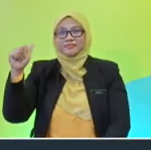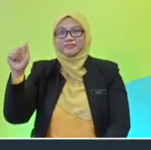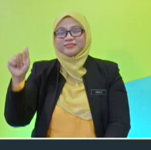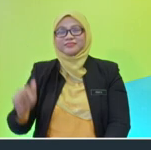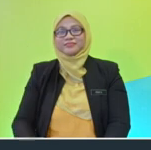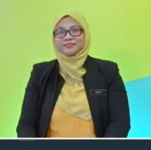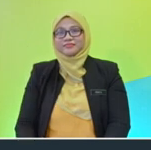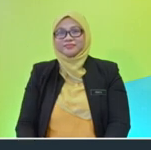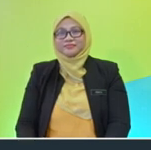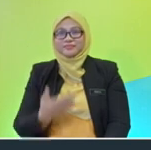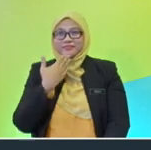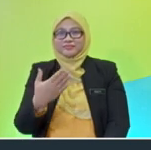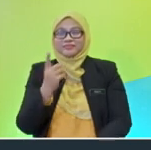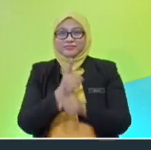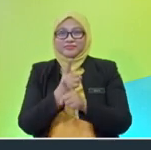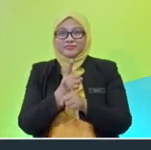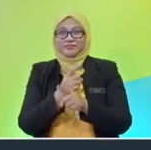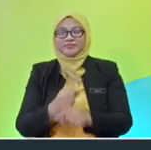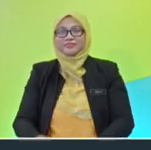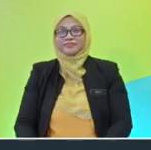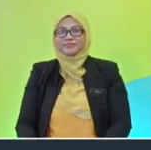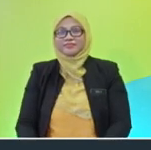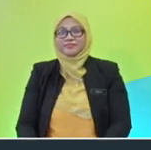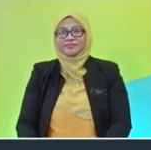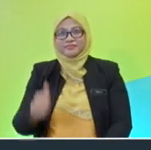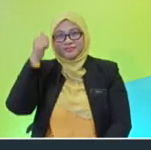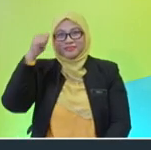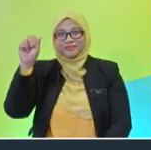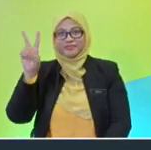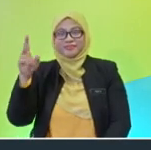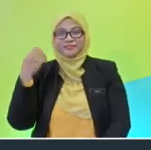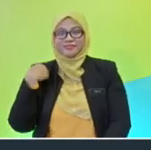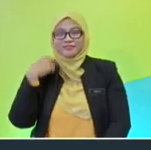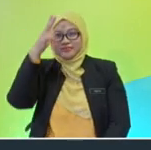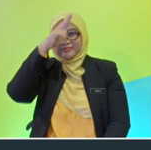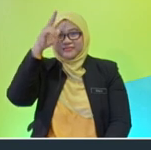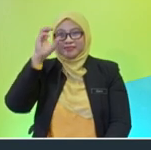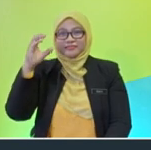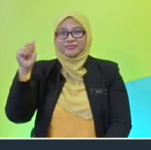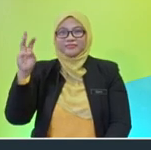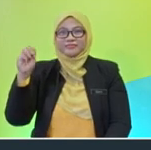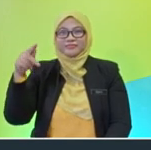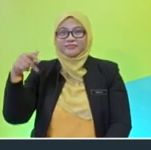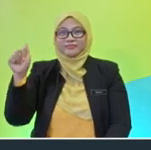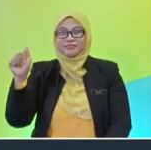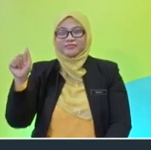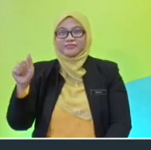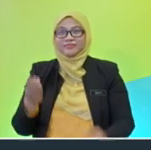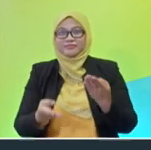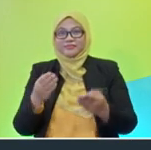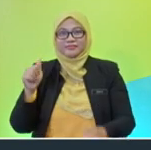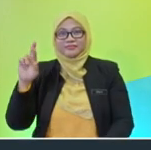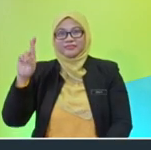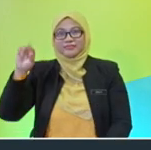di abad kedua munculnya Kerajaan sampa dan sekarang kita pergi kepada abad yang seterusnya mungkin Arjuna boleh konsisten